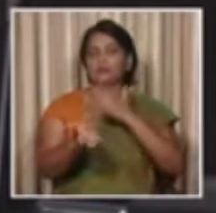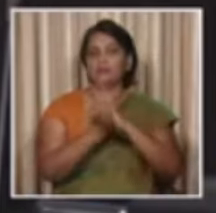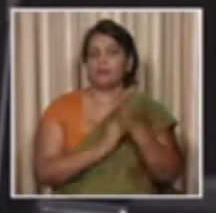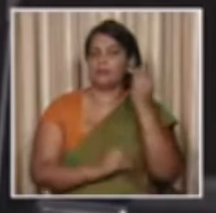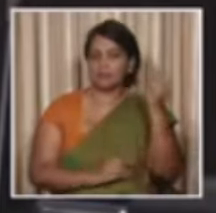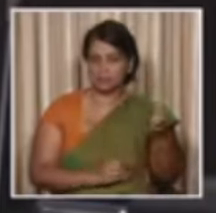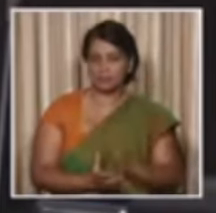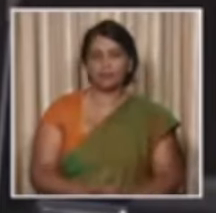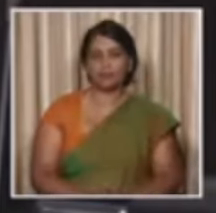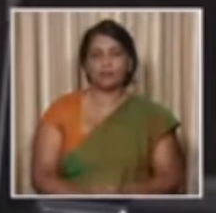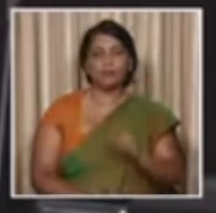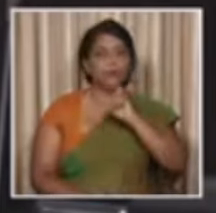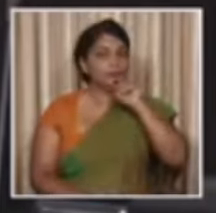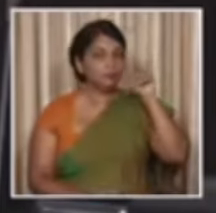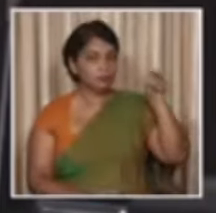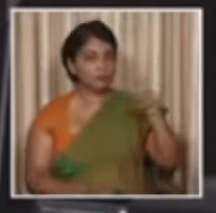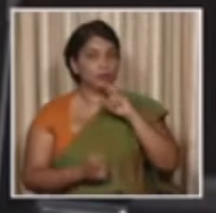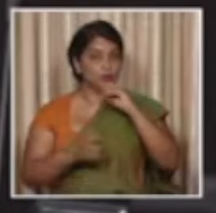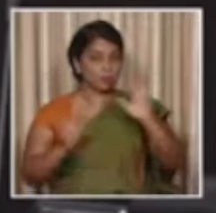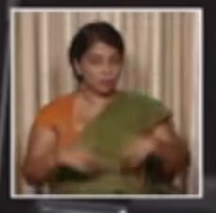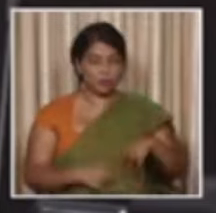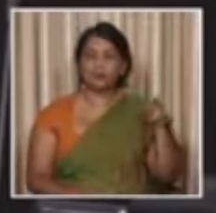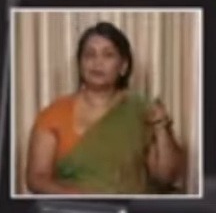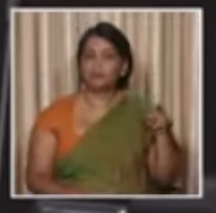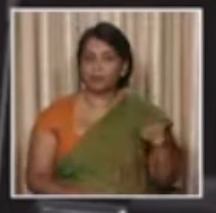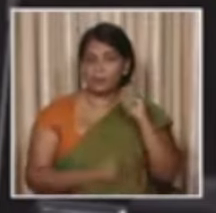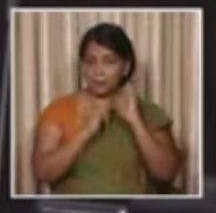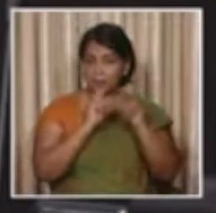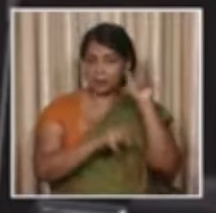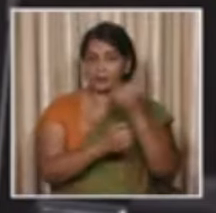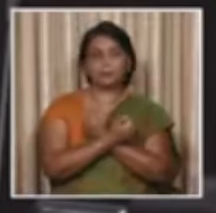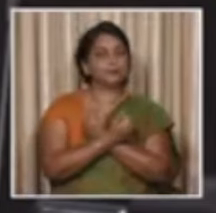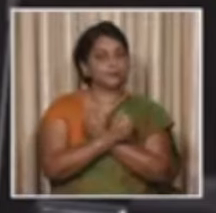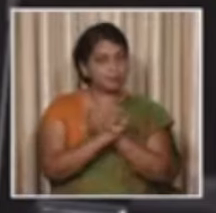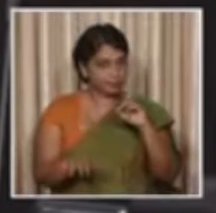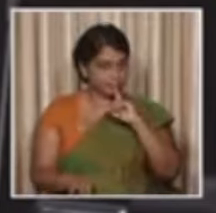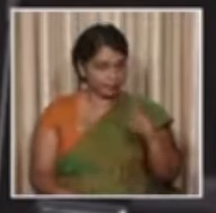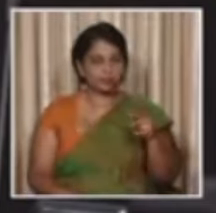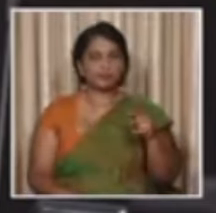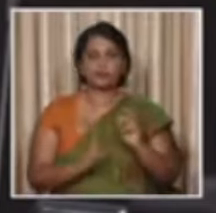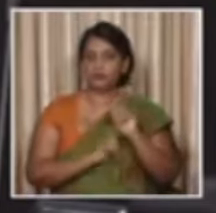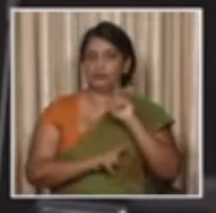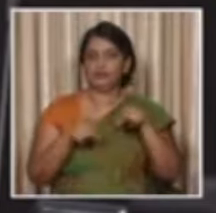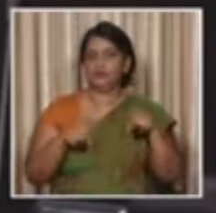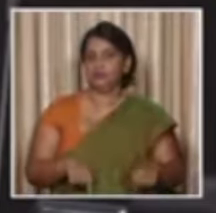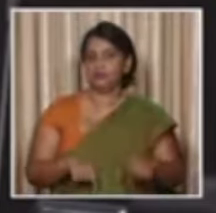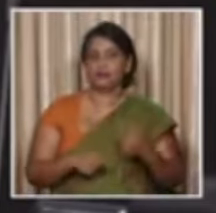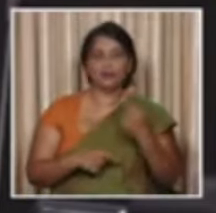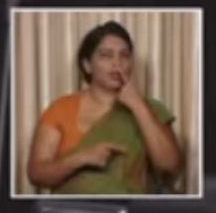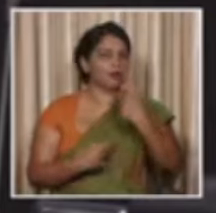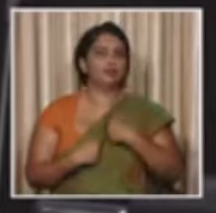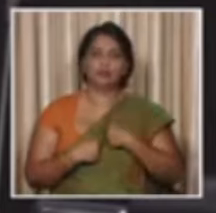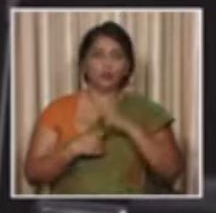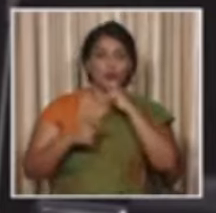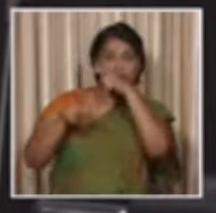ඉෂ්ට කරාවේ මොකද අධිකරණයේ තියෙන නඩුවක චූදිතයෝ ටික නිදහස් කරන්න කියලා පාර්ලිමේන්තුවේදී එතුමාලා අපිට